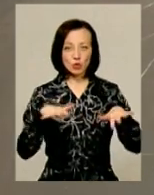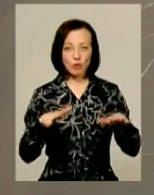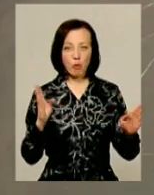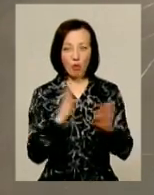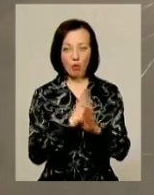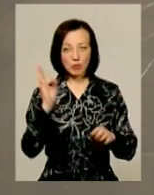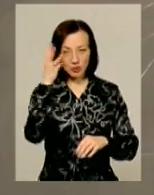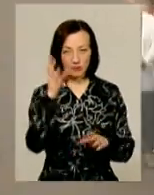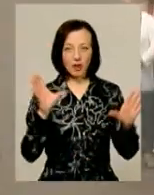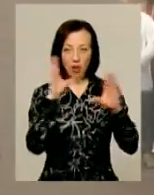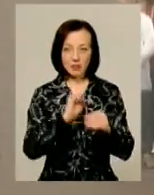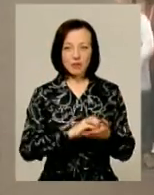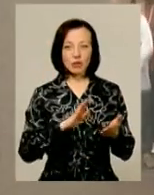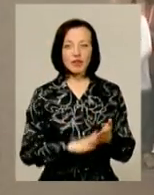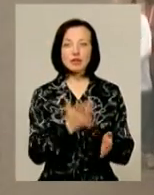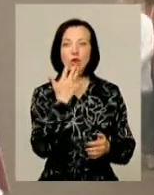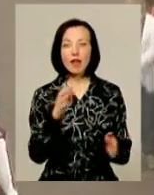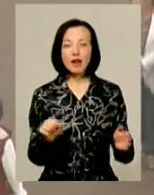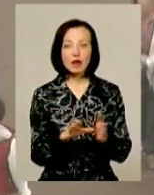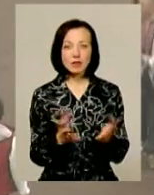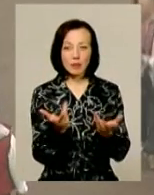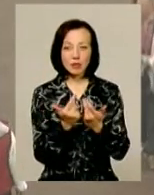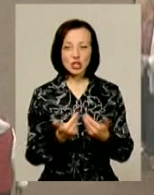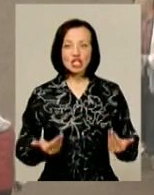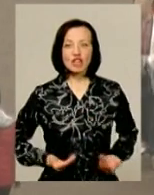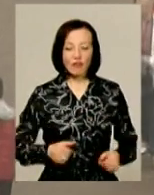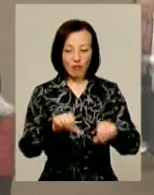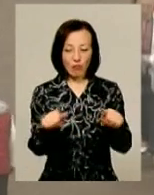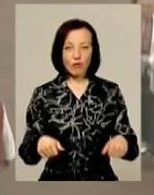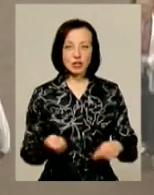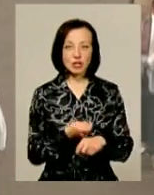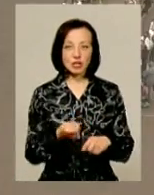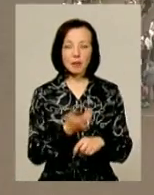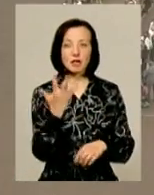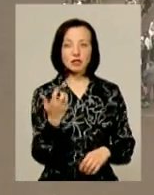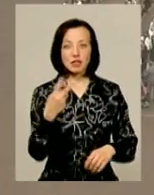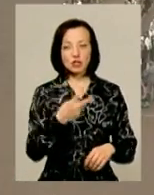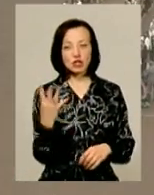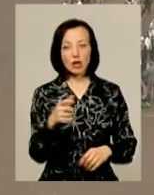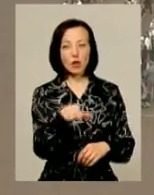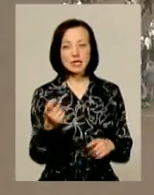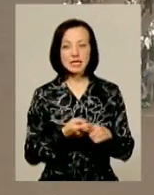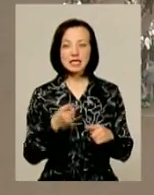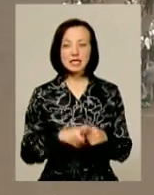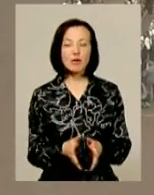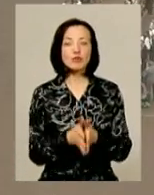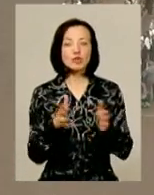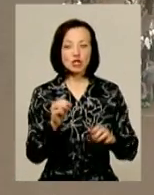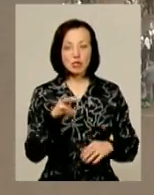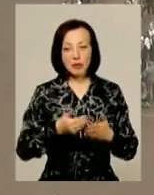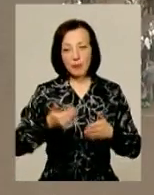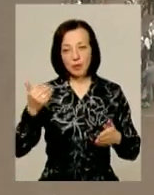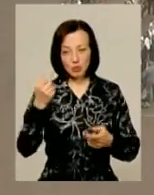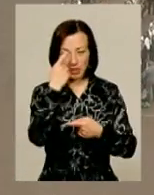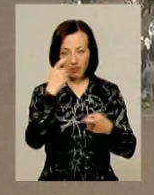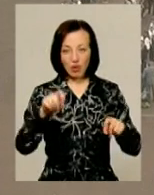хмельничанам все ж вдалося встановити національний рекорд. За підрахунками, живу вишиванку утворило 524 особи. Це навіть більше, ніж напередодні